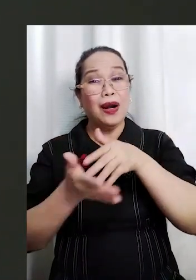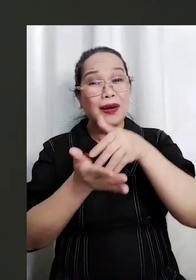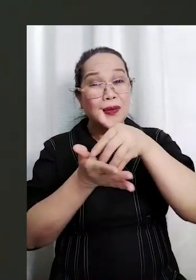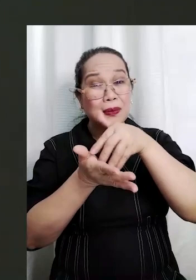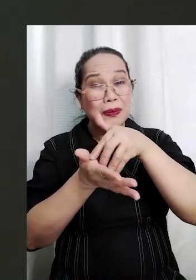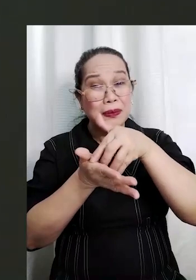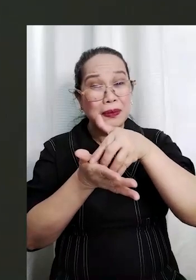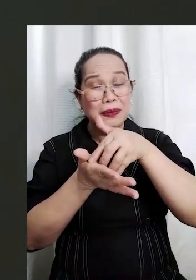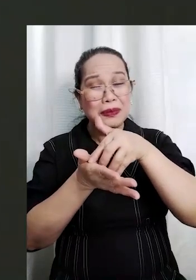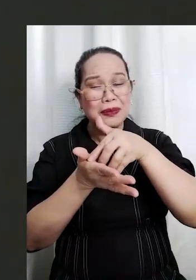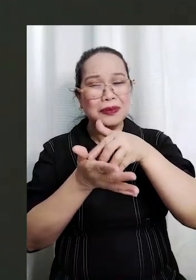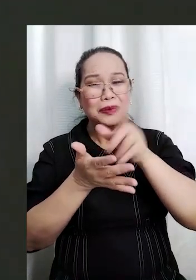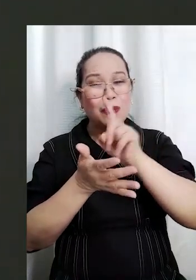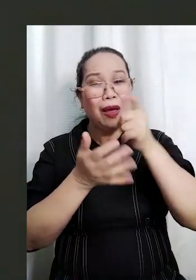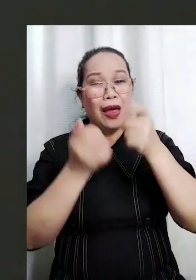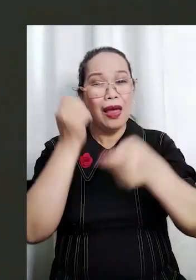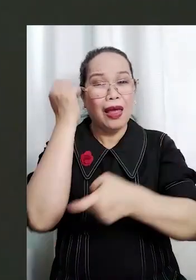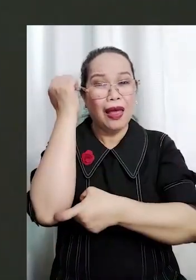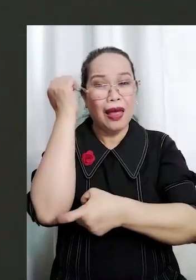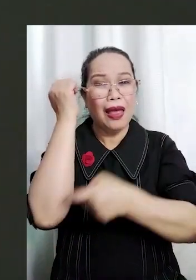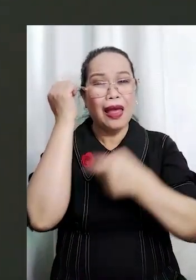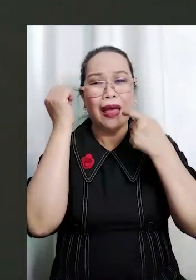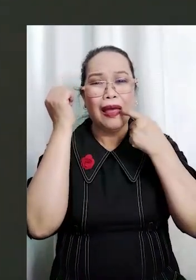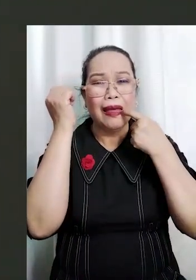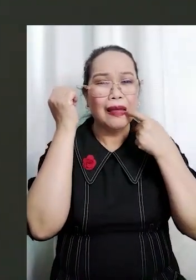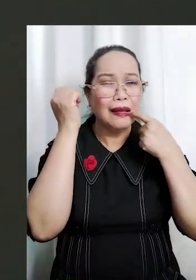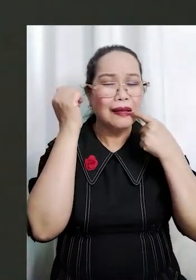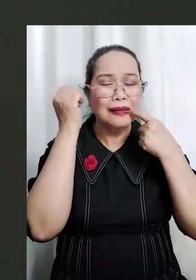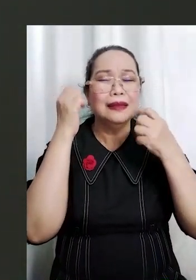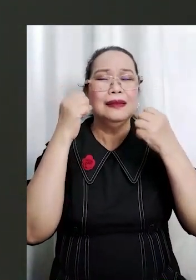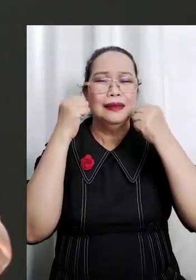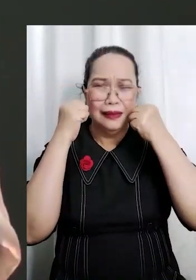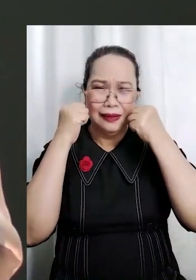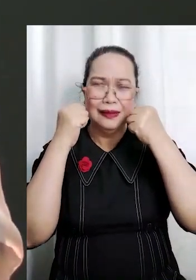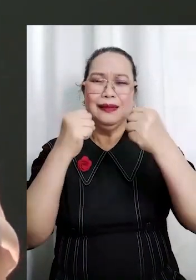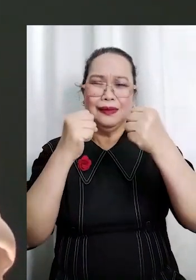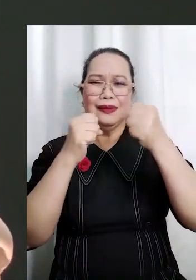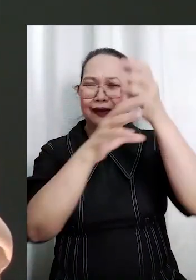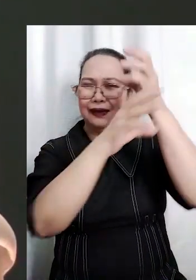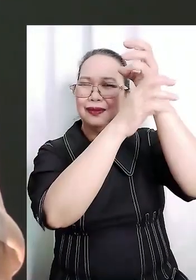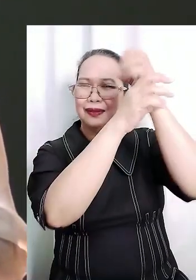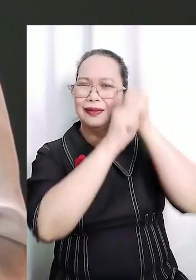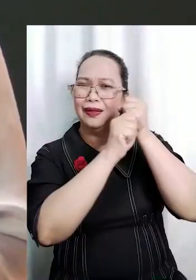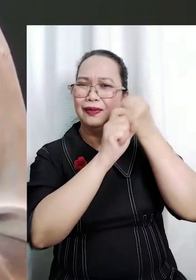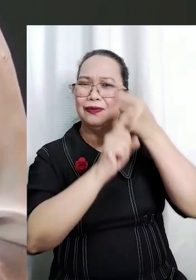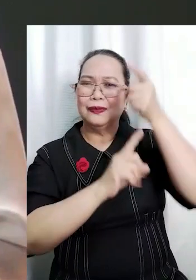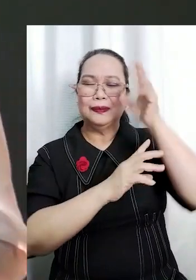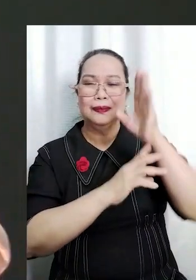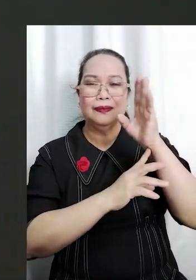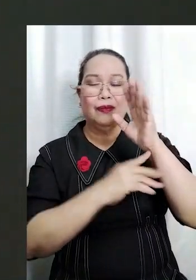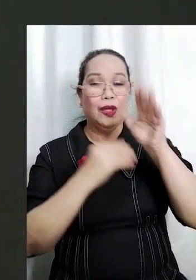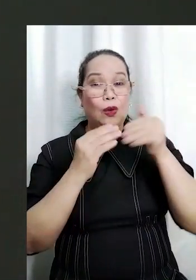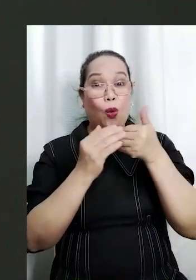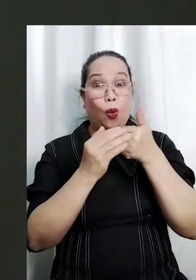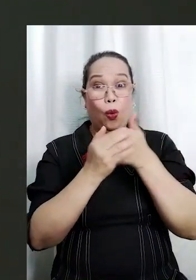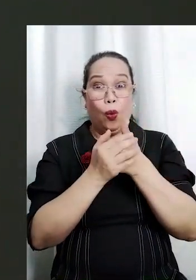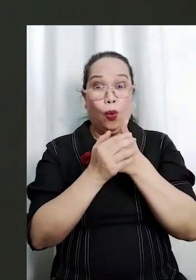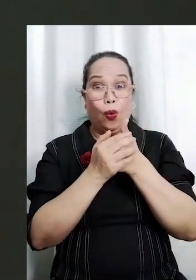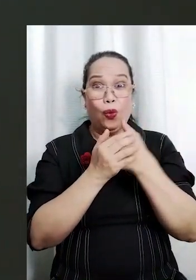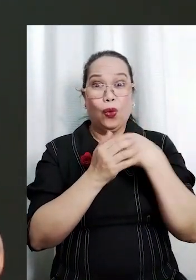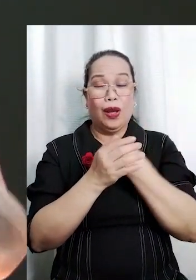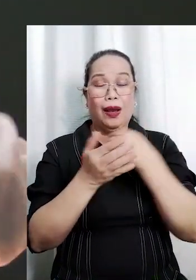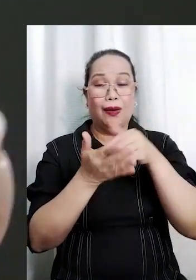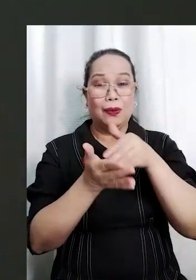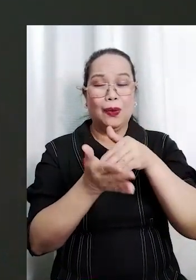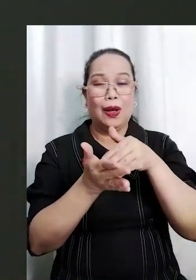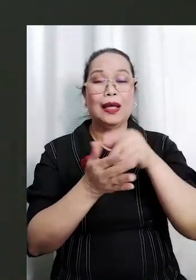Kahinaan yan. And it is at that point where we learn to draw strength from God. Sa lahat ng vulnerabilities